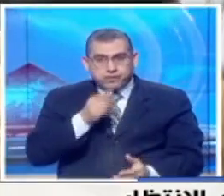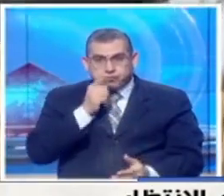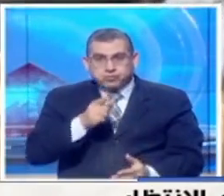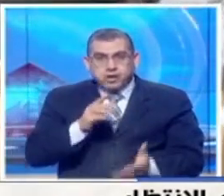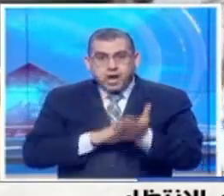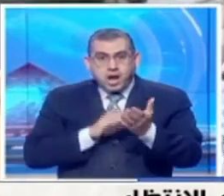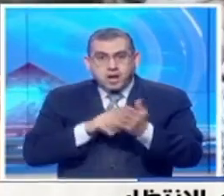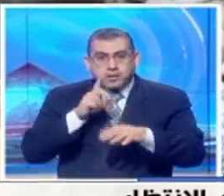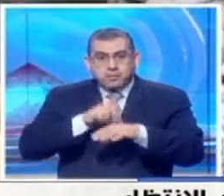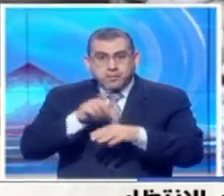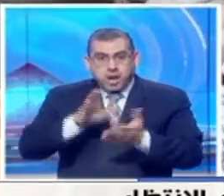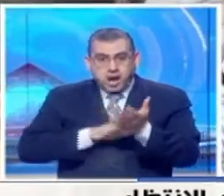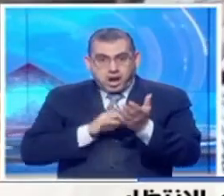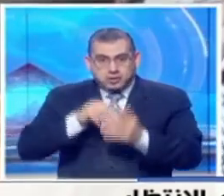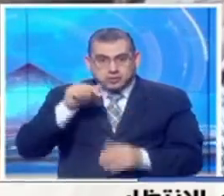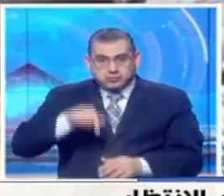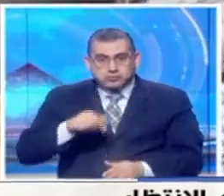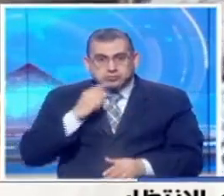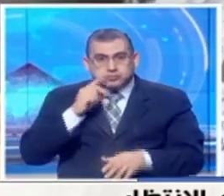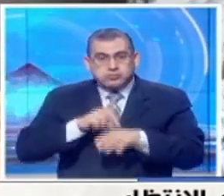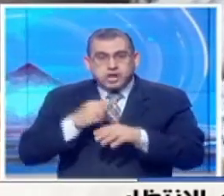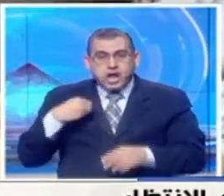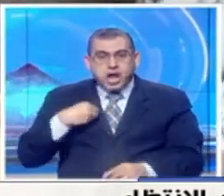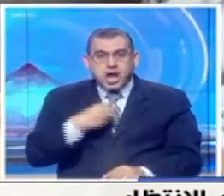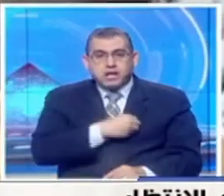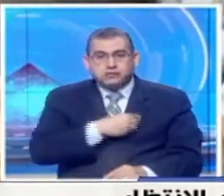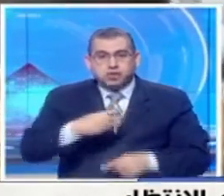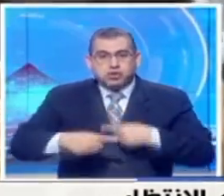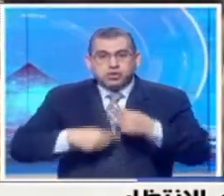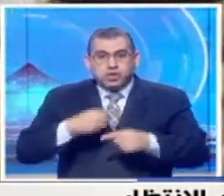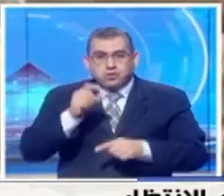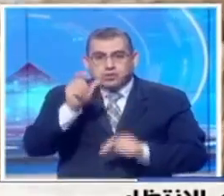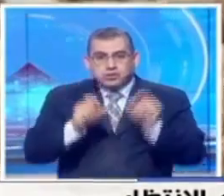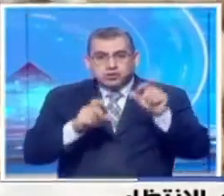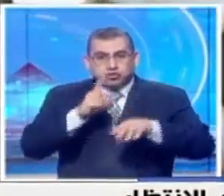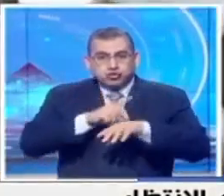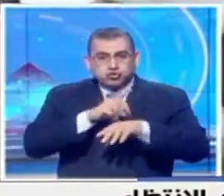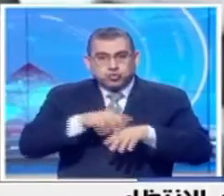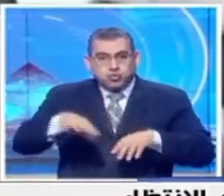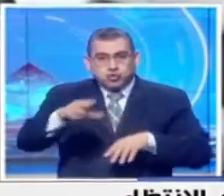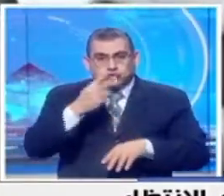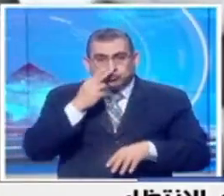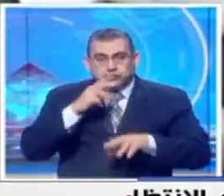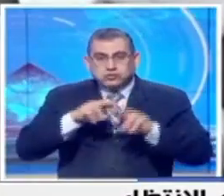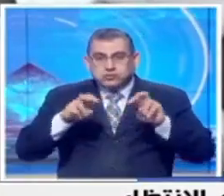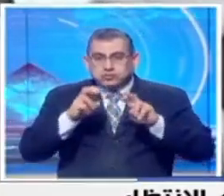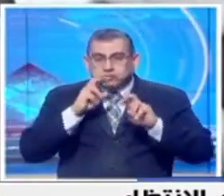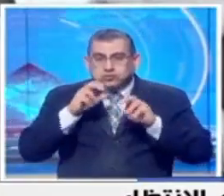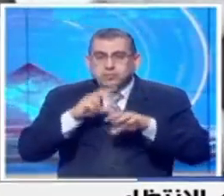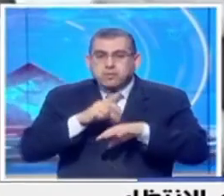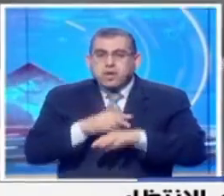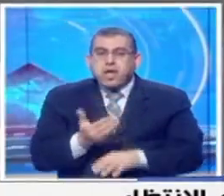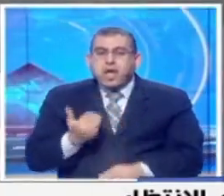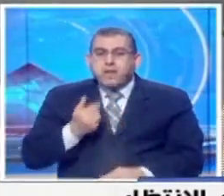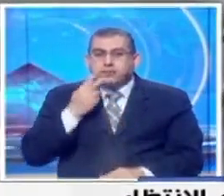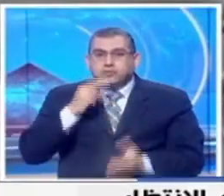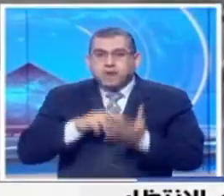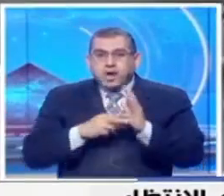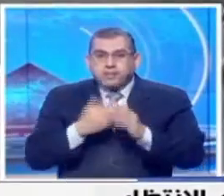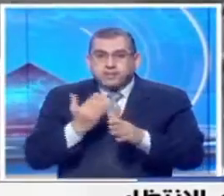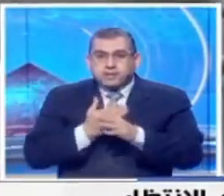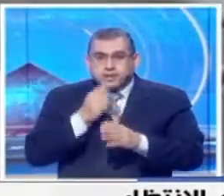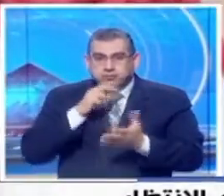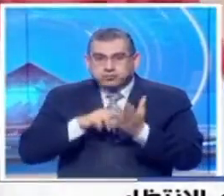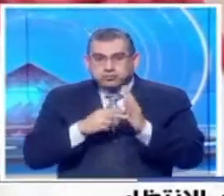ولخطوره المرض وتوابعه يتم عمل كشف دوري لهؤلاء المرضى وتوعيتهم بتشخيص المرض مبكرا لمنع